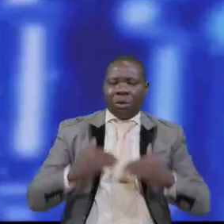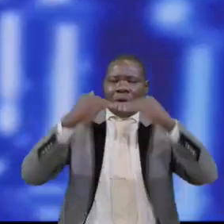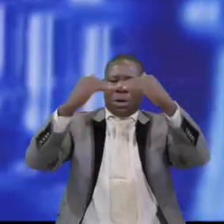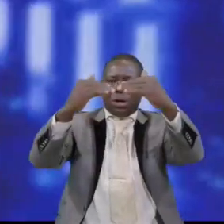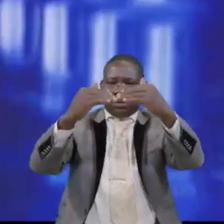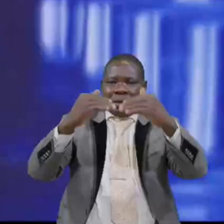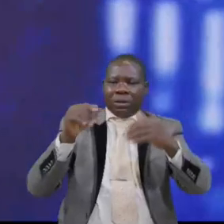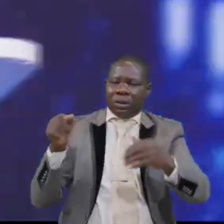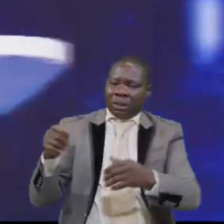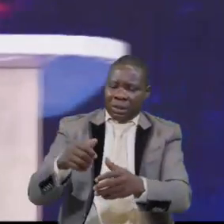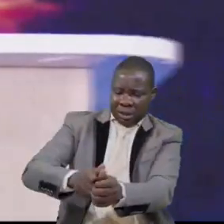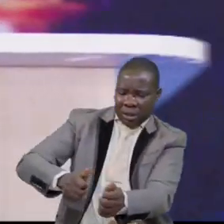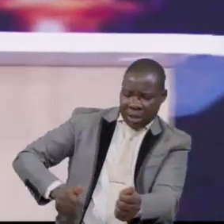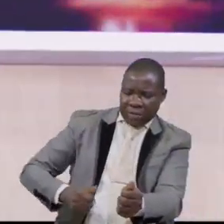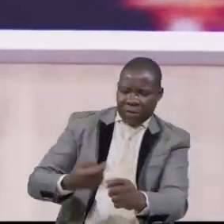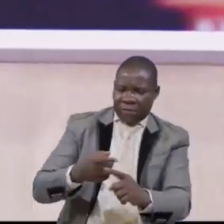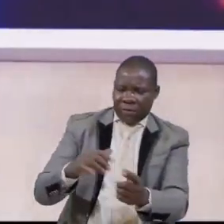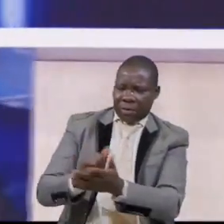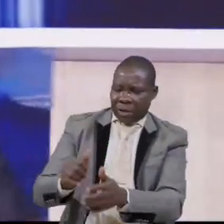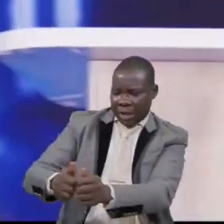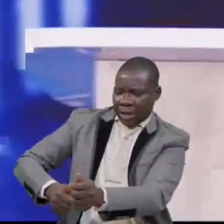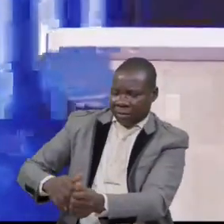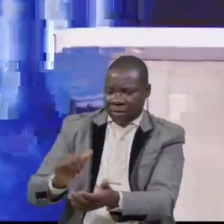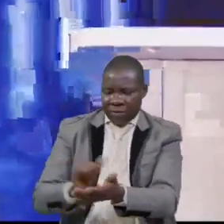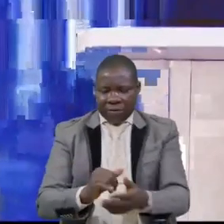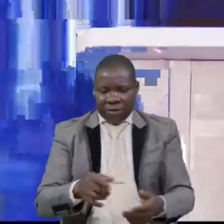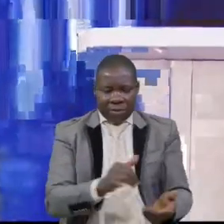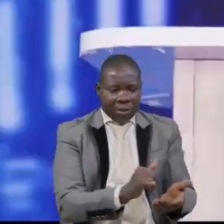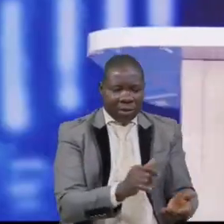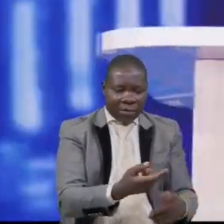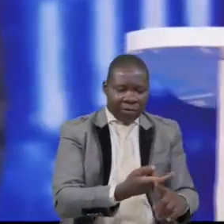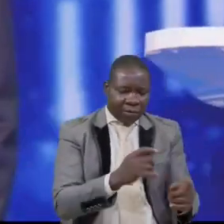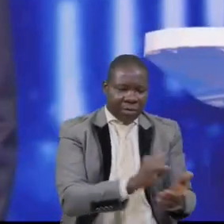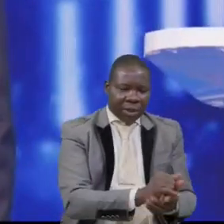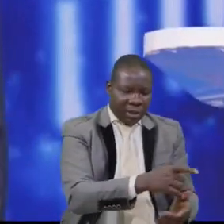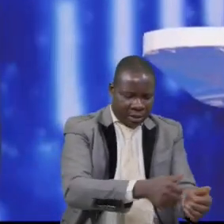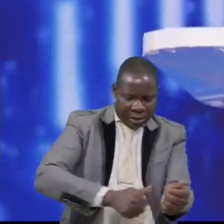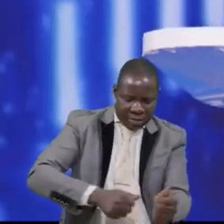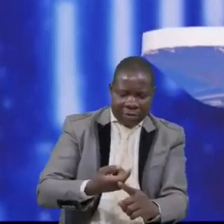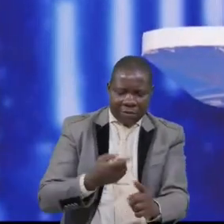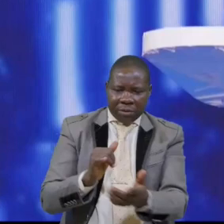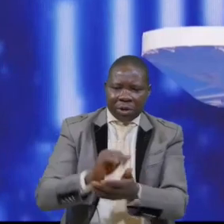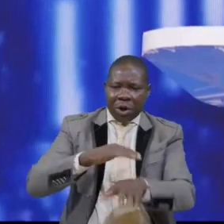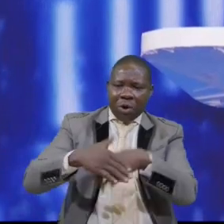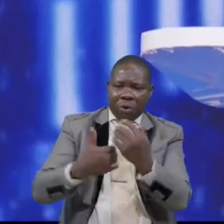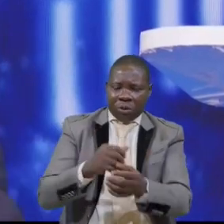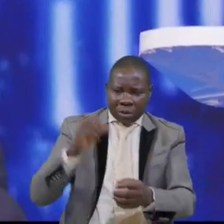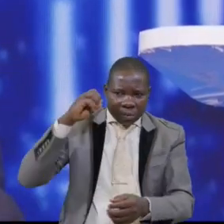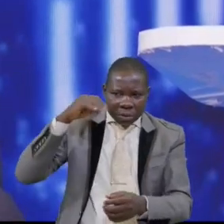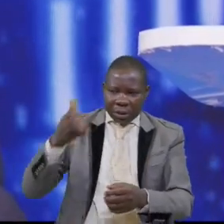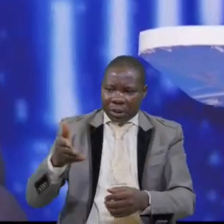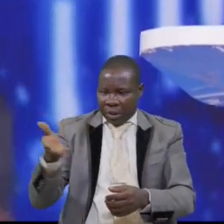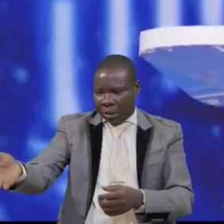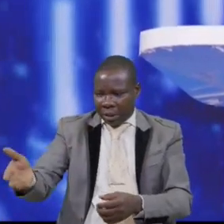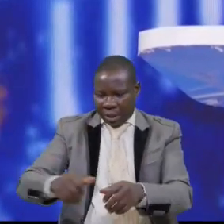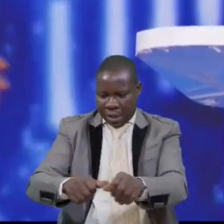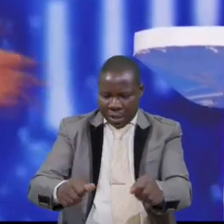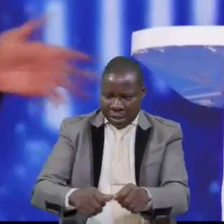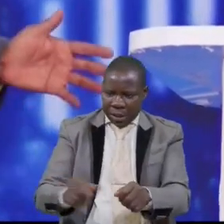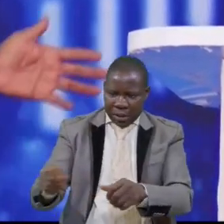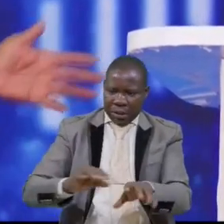de ceci, il s'abstenait de cela, il s'abstenait de cela. Oui, tous les magiciens étaient autour de lui. Il ne s'impliquait pas